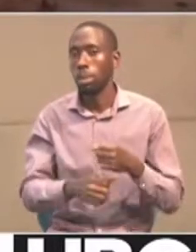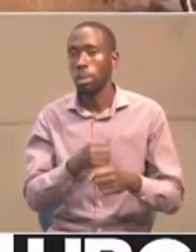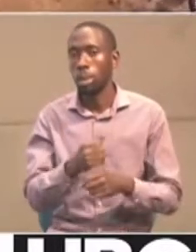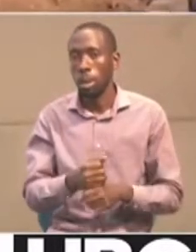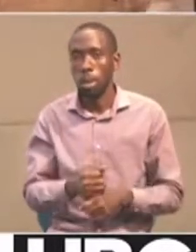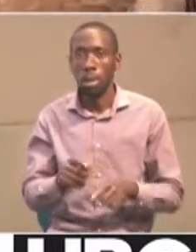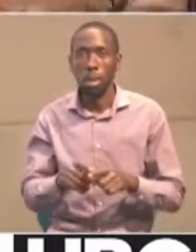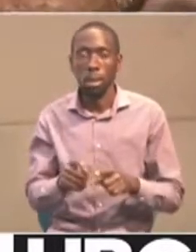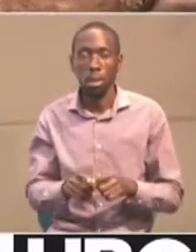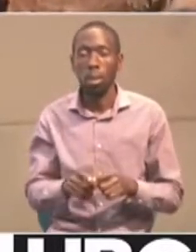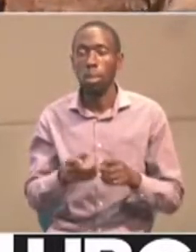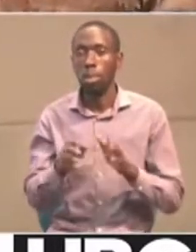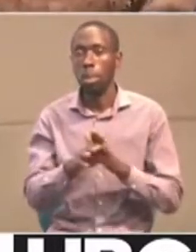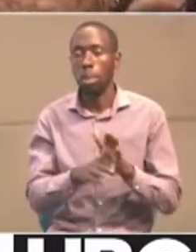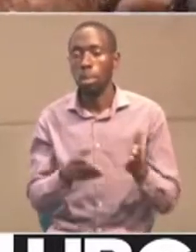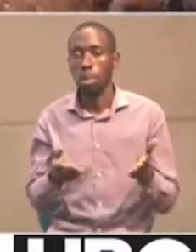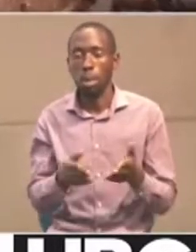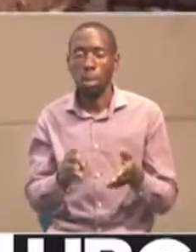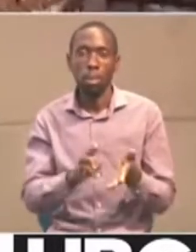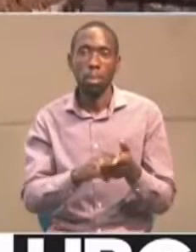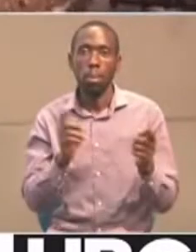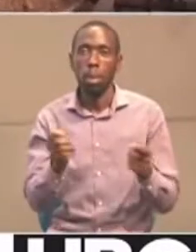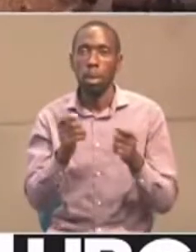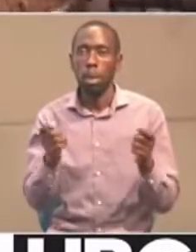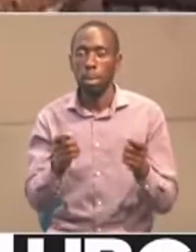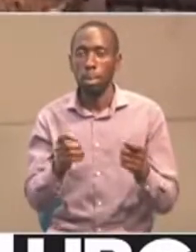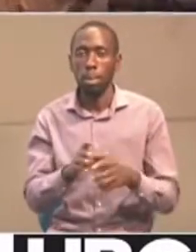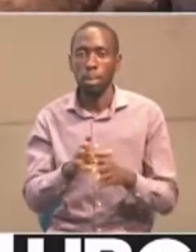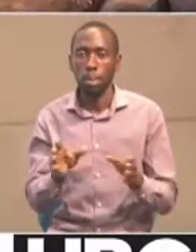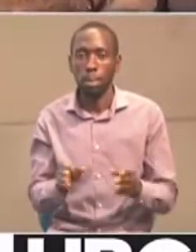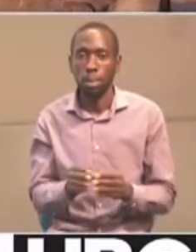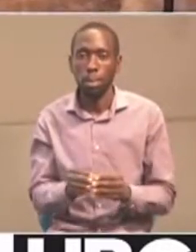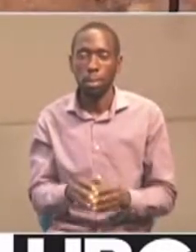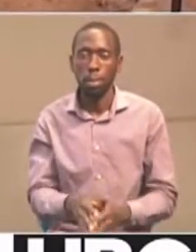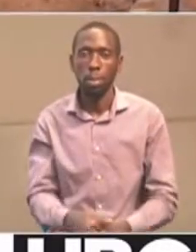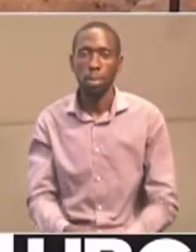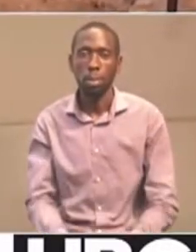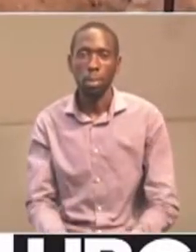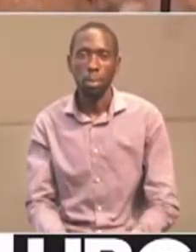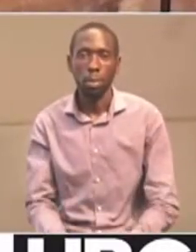emikulu egy'eggwanga gyakubeera mbaale. Robert Bwayita yatusakidde eggulire lino.